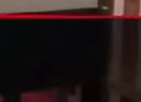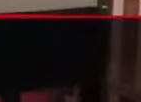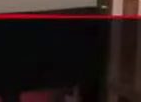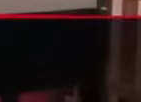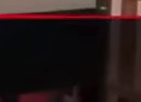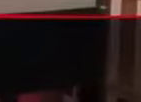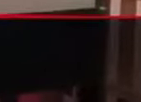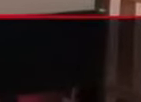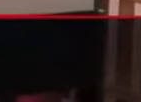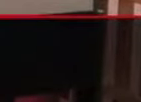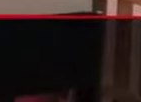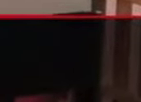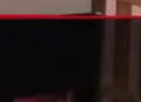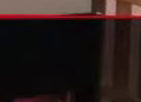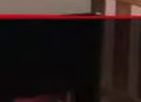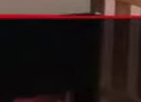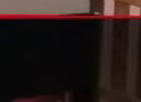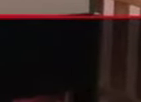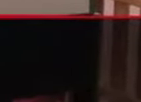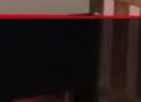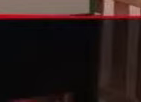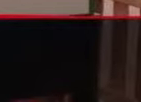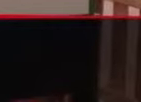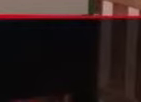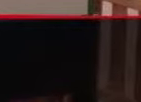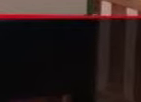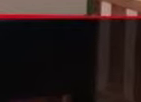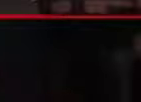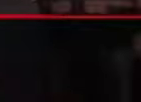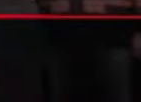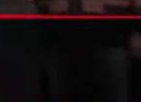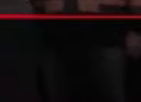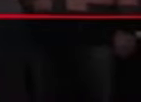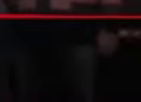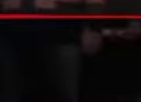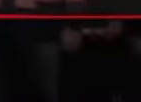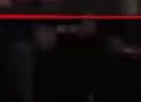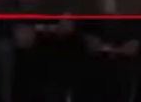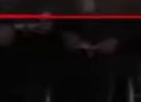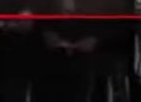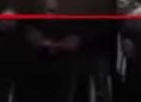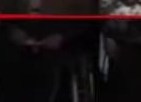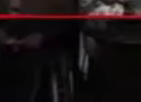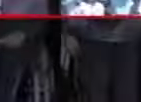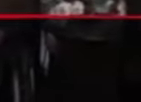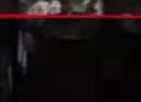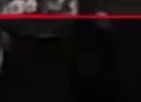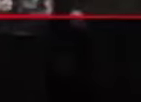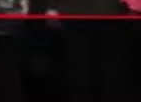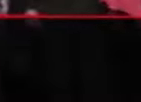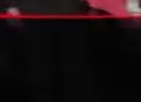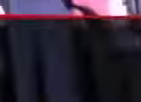eta eskariei programa, zerbitzu eta prestazio multzo zabalaren bidez erantzuteko. Hala topaketak,